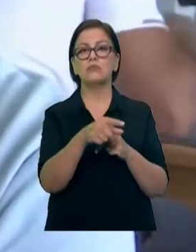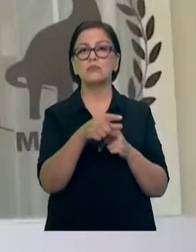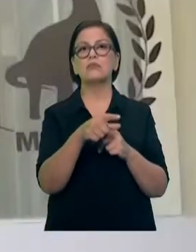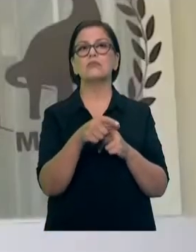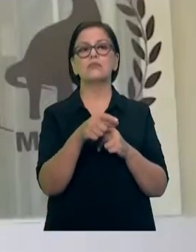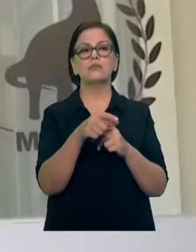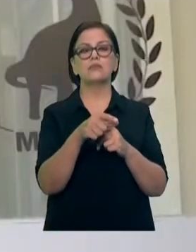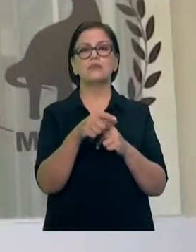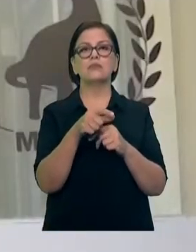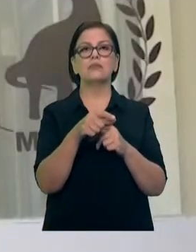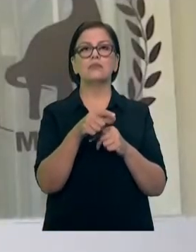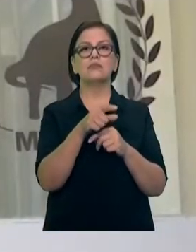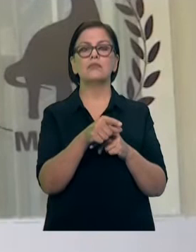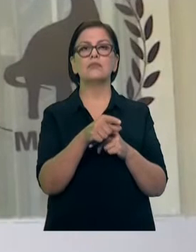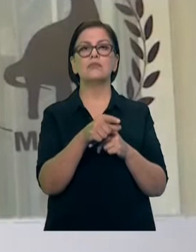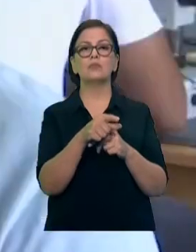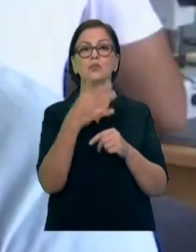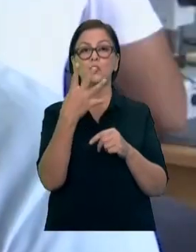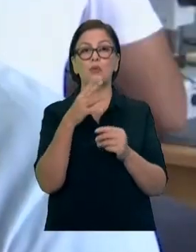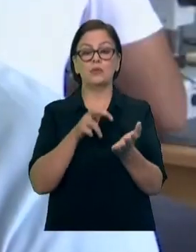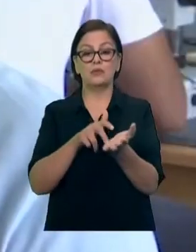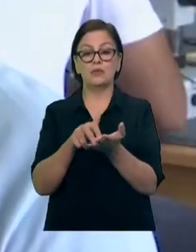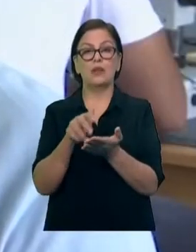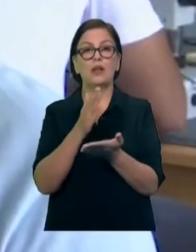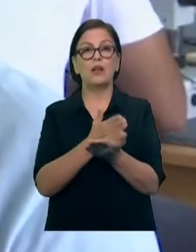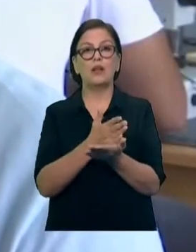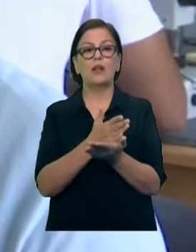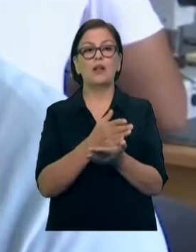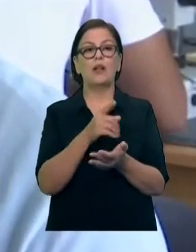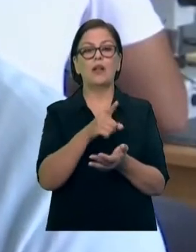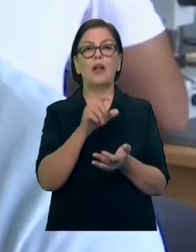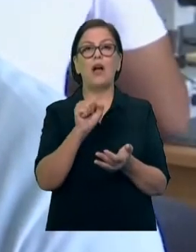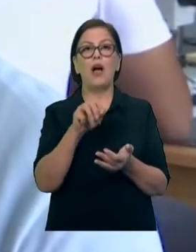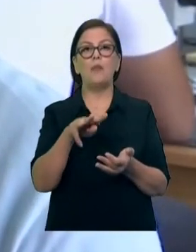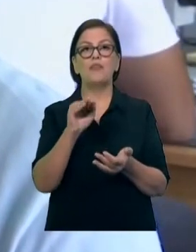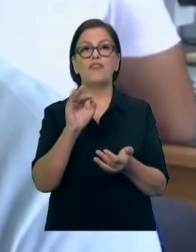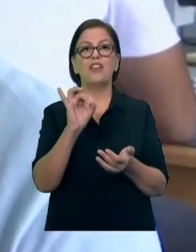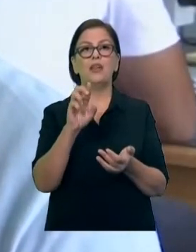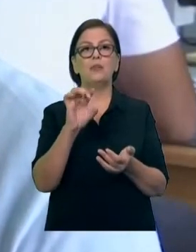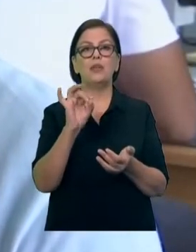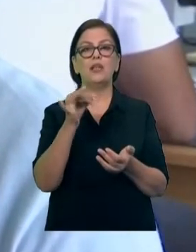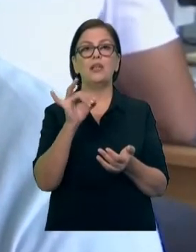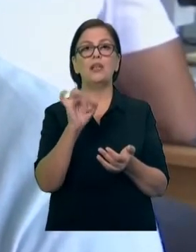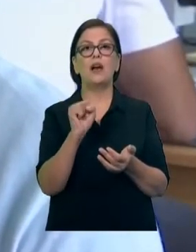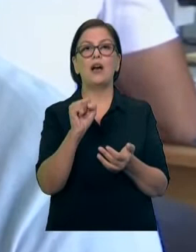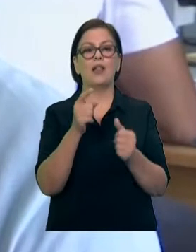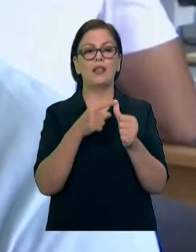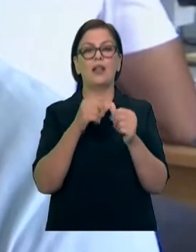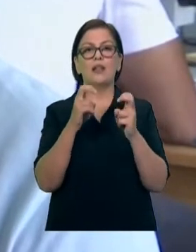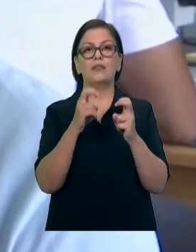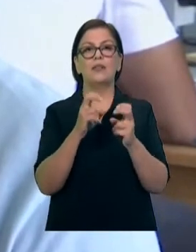çox əhəmiyyətli növüdür. Çünki 4 ayaqlı olduğu üçün amfibiyalar sinfinə daxildir və balinaların təkamül prosesində mövcud